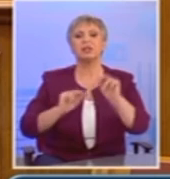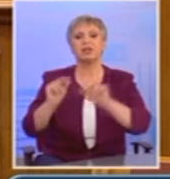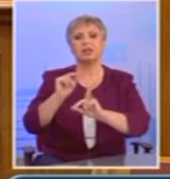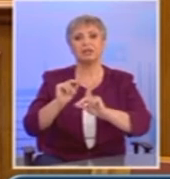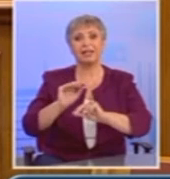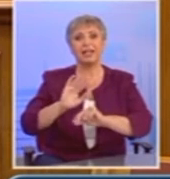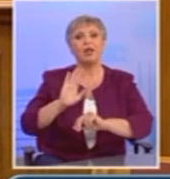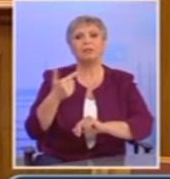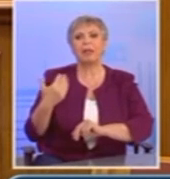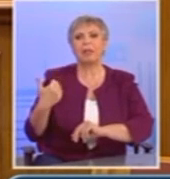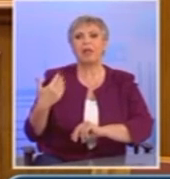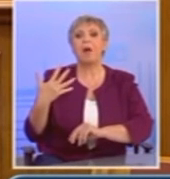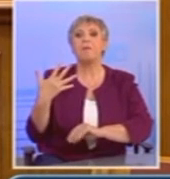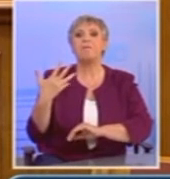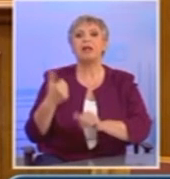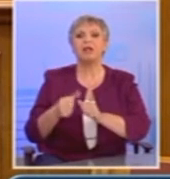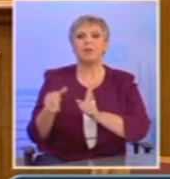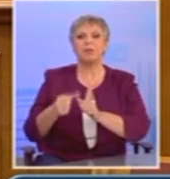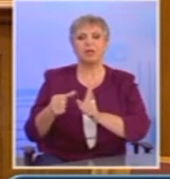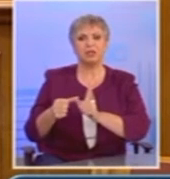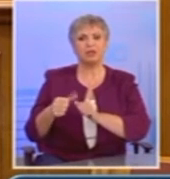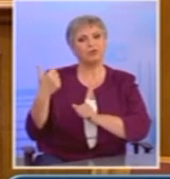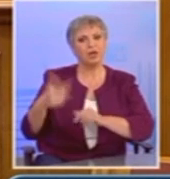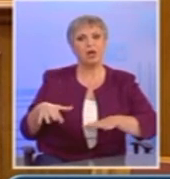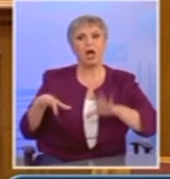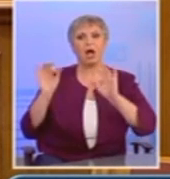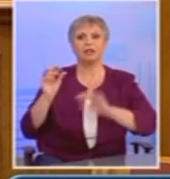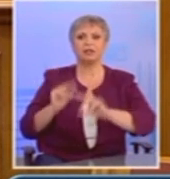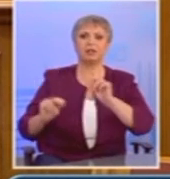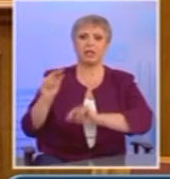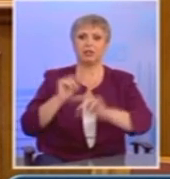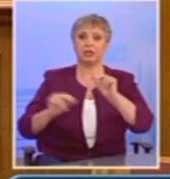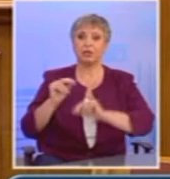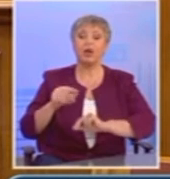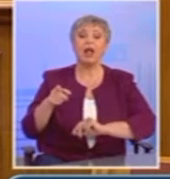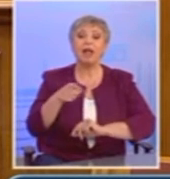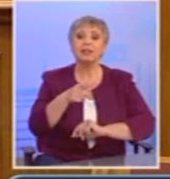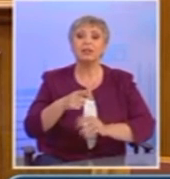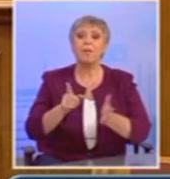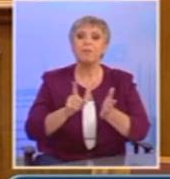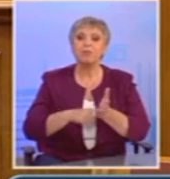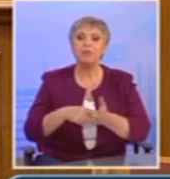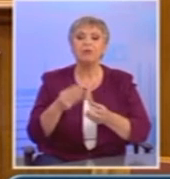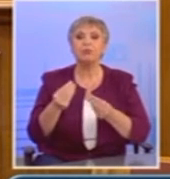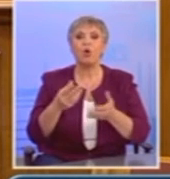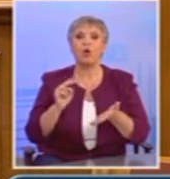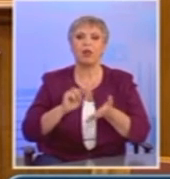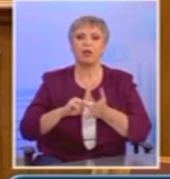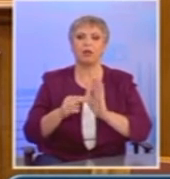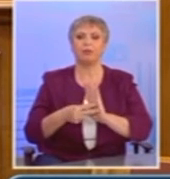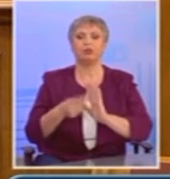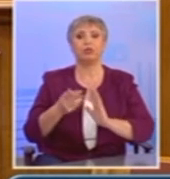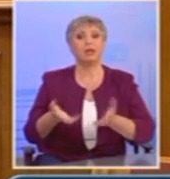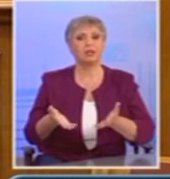μόλις τους τελευταίους 5 μήνες. Και θα πρέπει να είστε πάρα πολύ προσεκτικοί για να μην βοηθήσετε και να